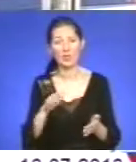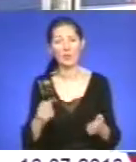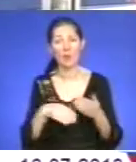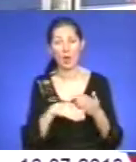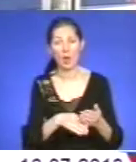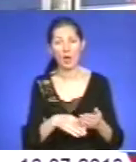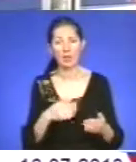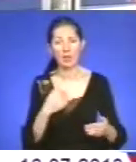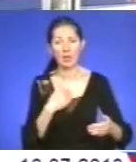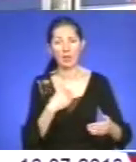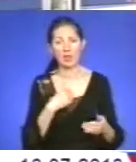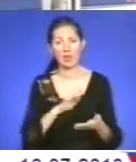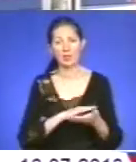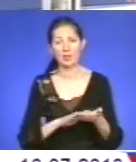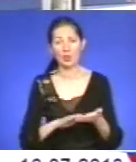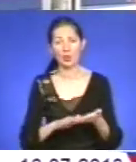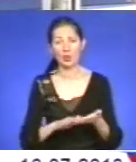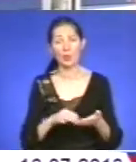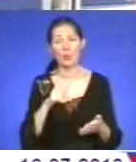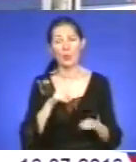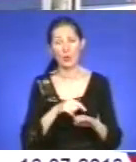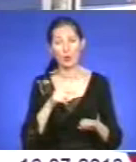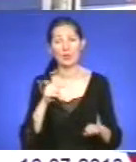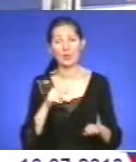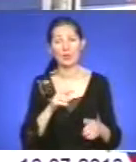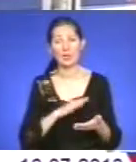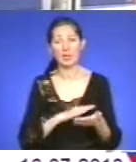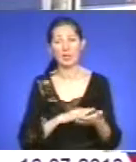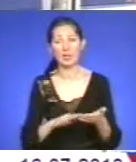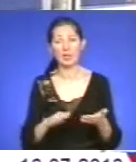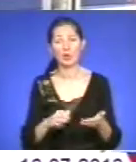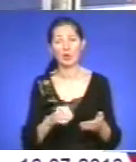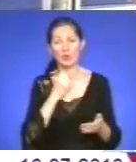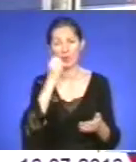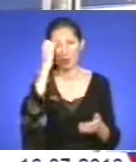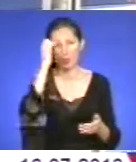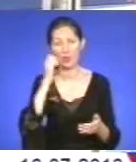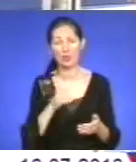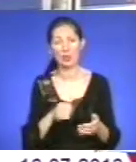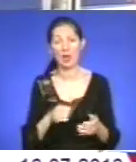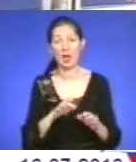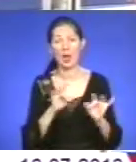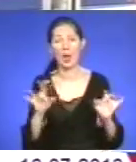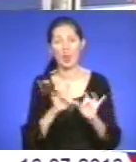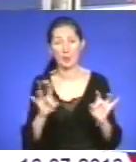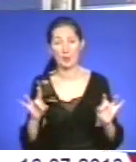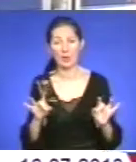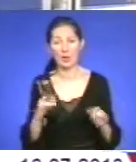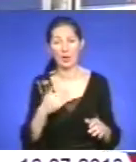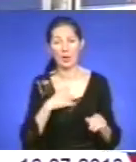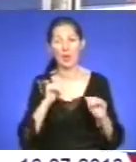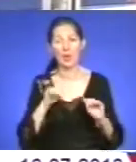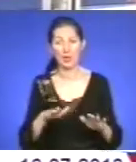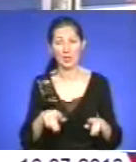власне, чисто по совісті і чисто завдячуючи медійникам, ми вирішили